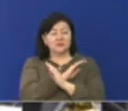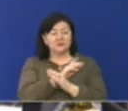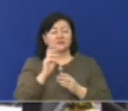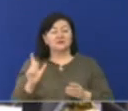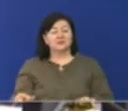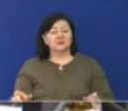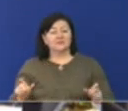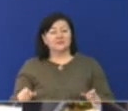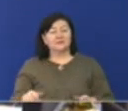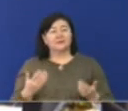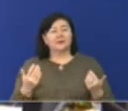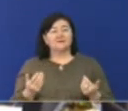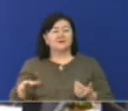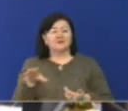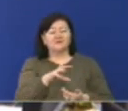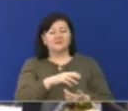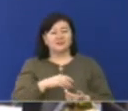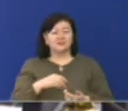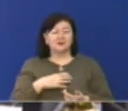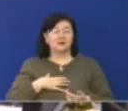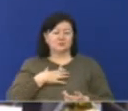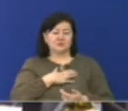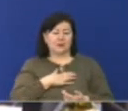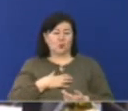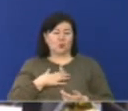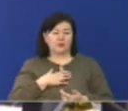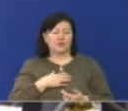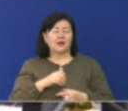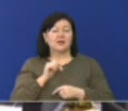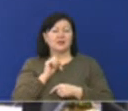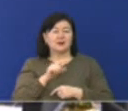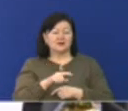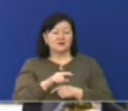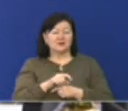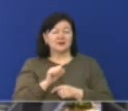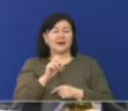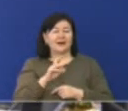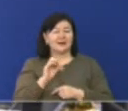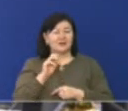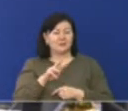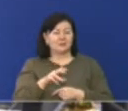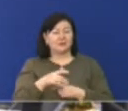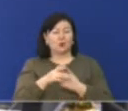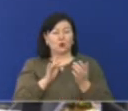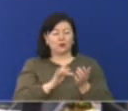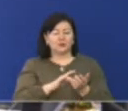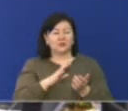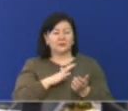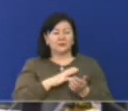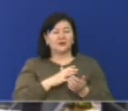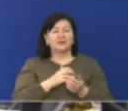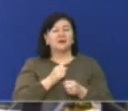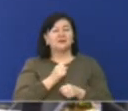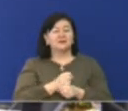этом вопросом беспокоены. В прошлом году распоряжением акима города была создана рабочая группа по инвентаризации данных